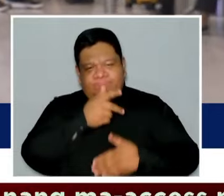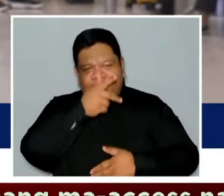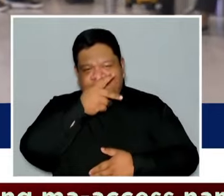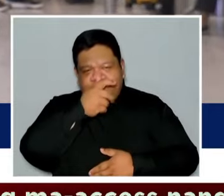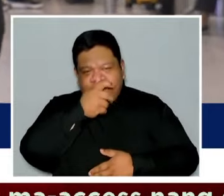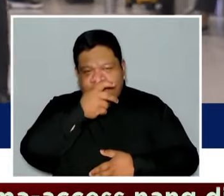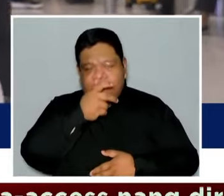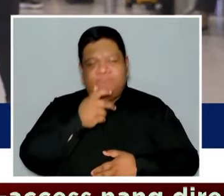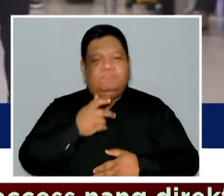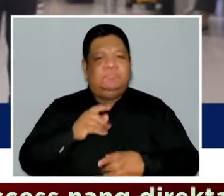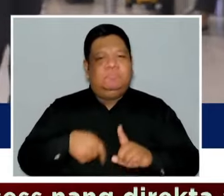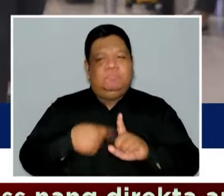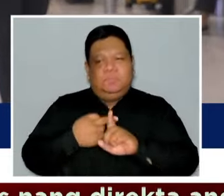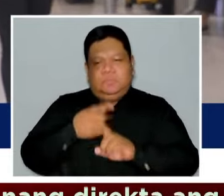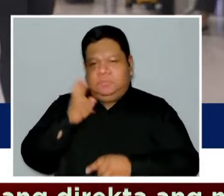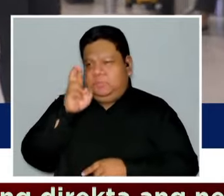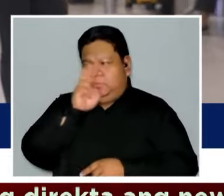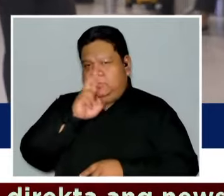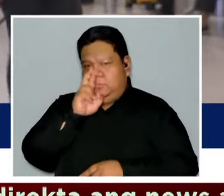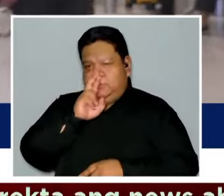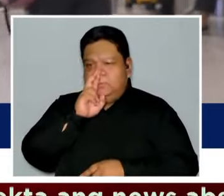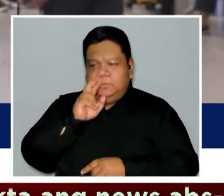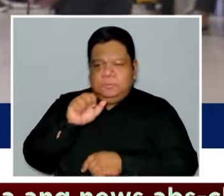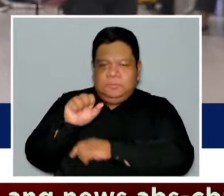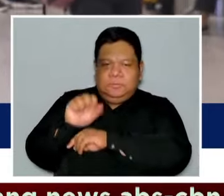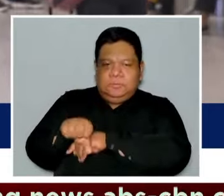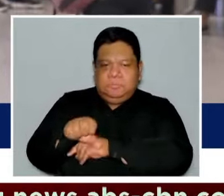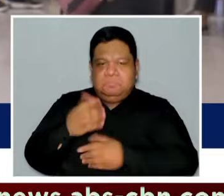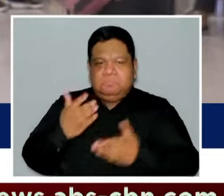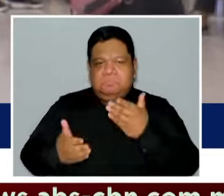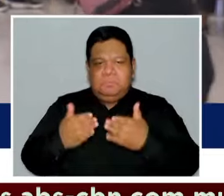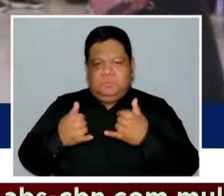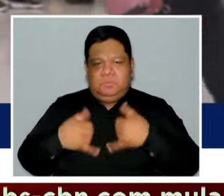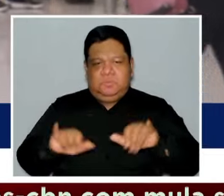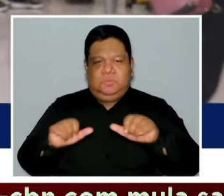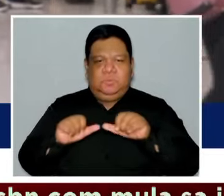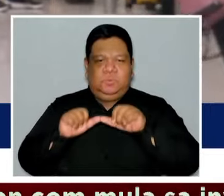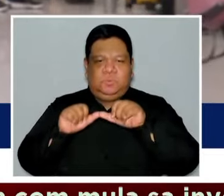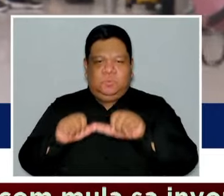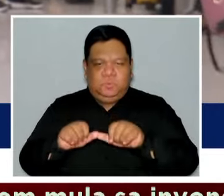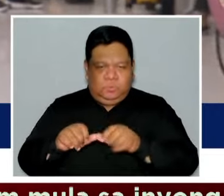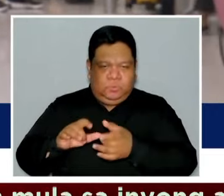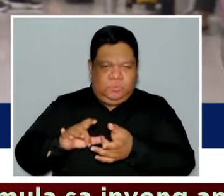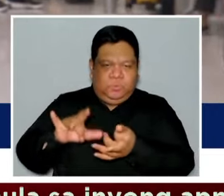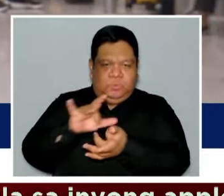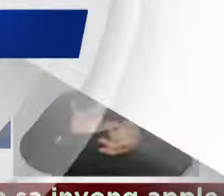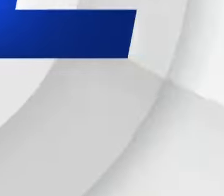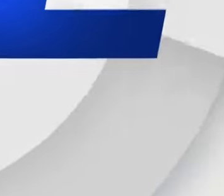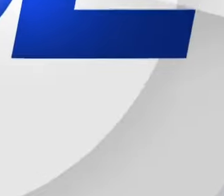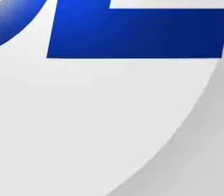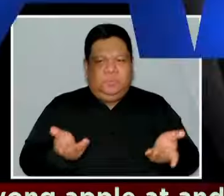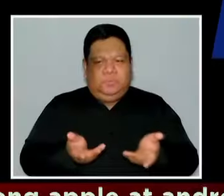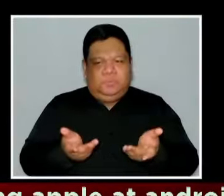pagpuksa din sa daga na posibleng pagala-gala pa rin sa ilang parte ng paliparan.